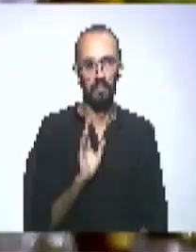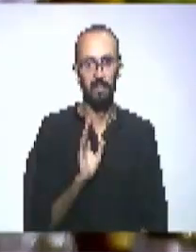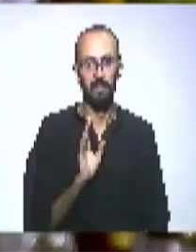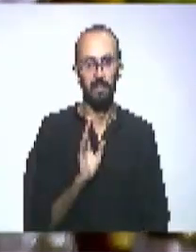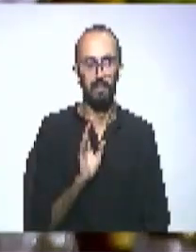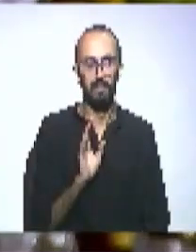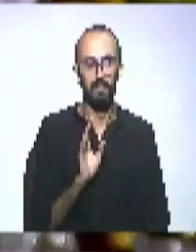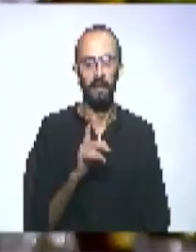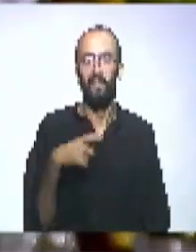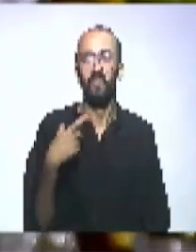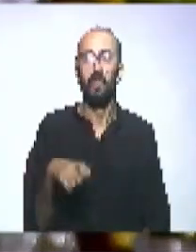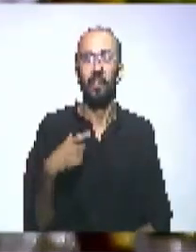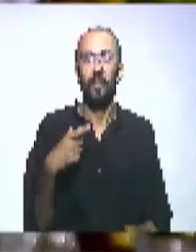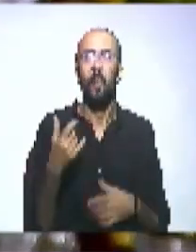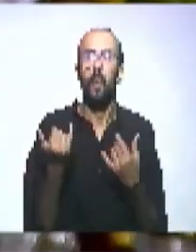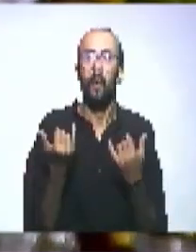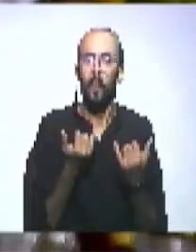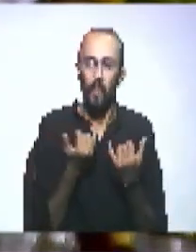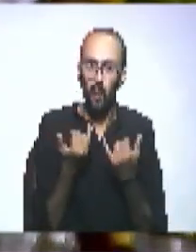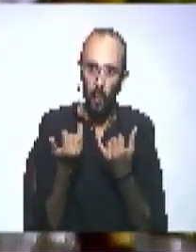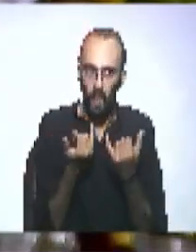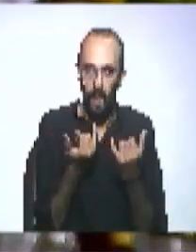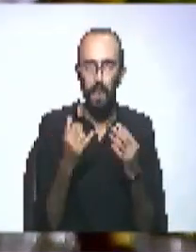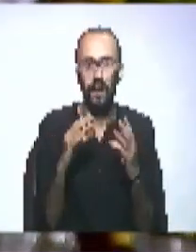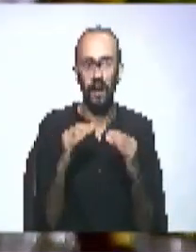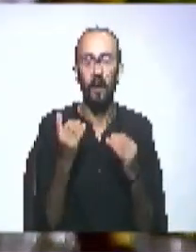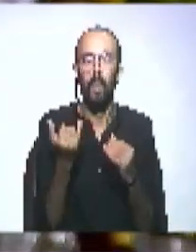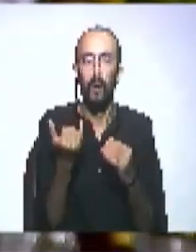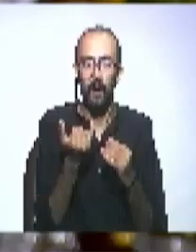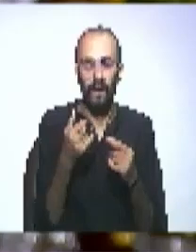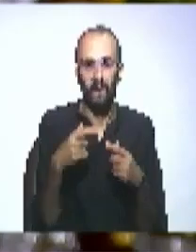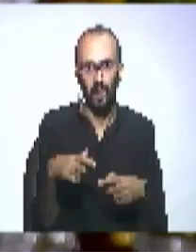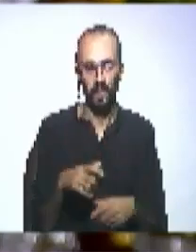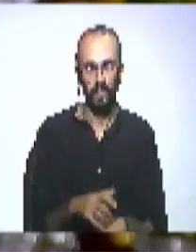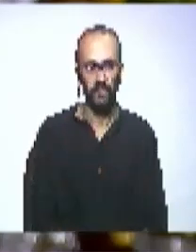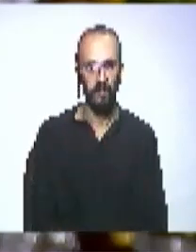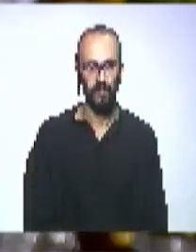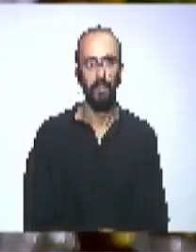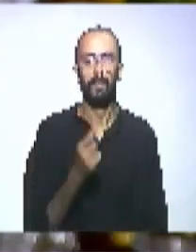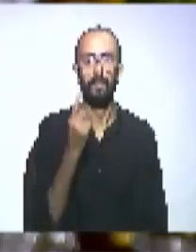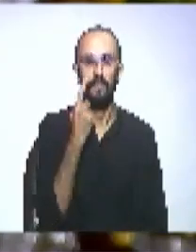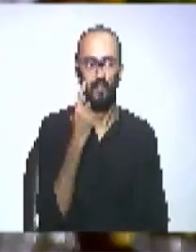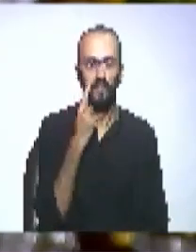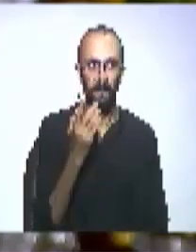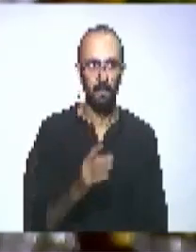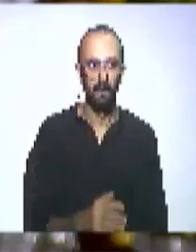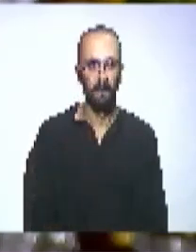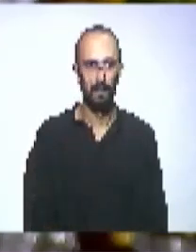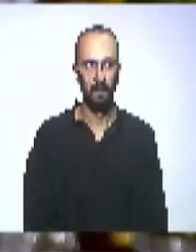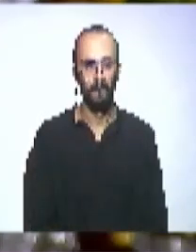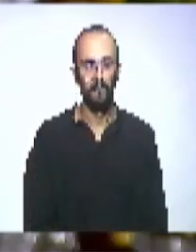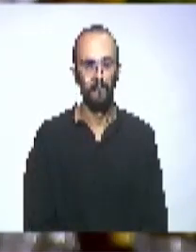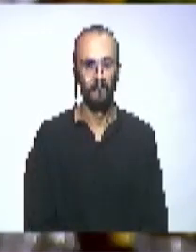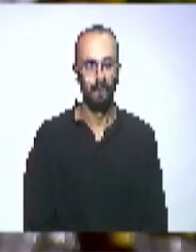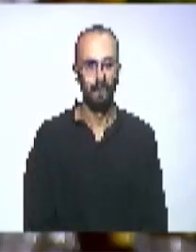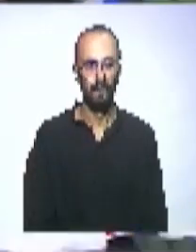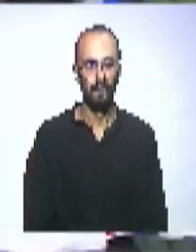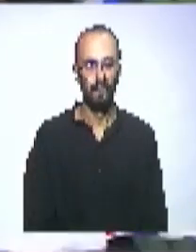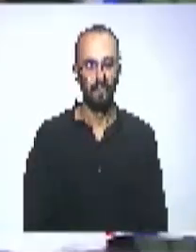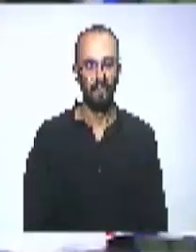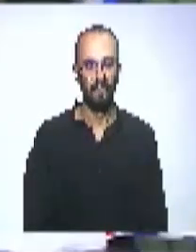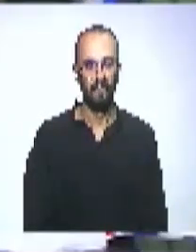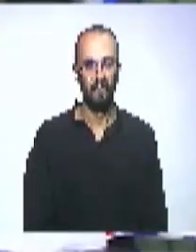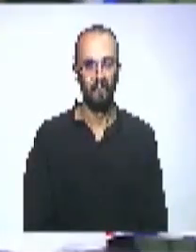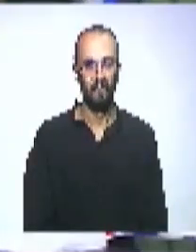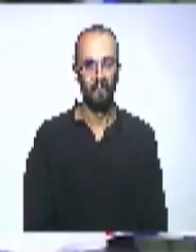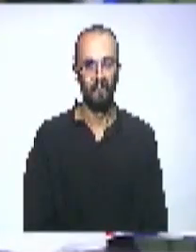يعني فطيره اقرب للفطيره من الكيكه ماشي اوكي فاحنا هناخد بس معانا تفاحتين ثلاثه كده على